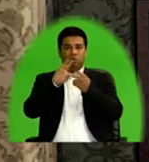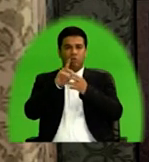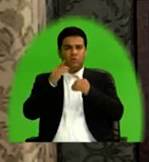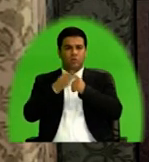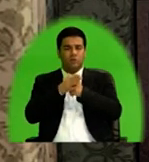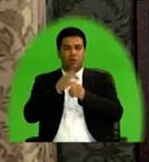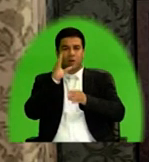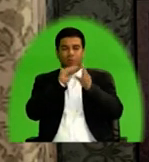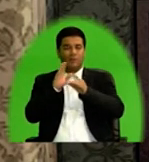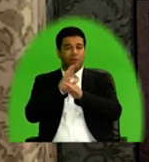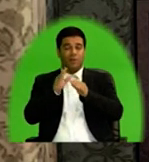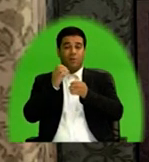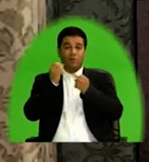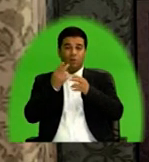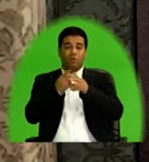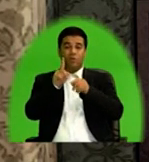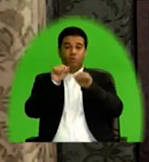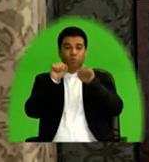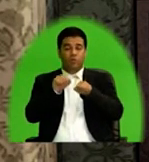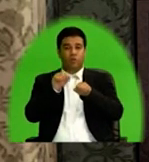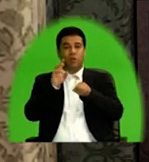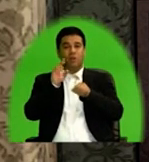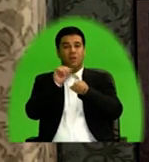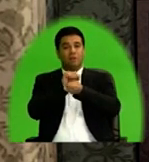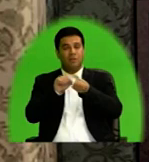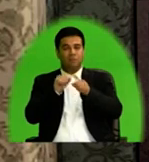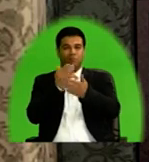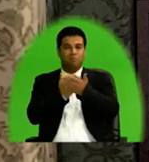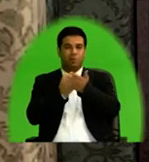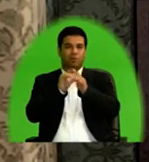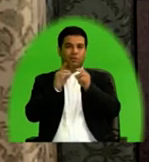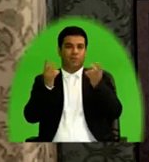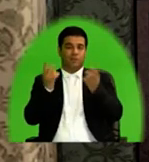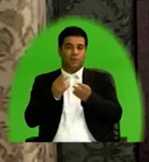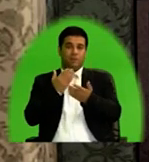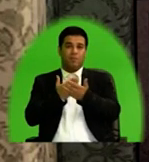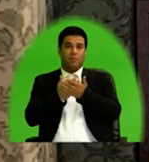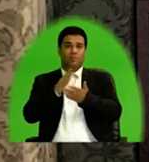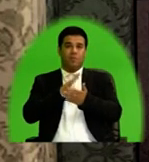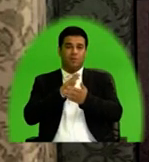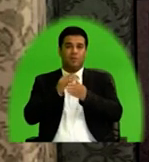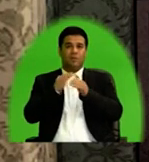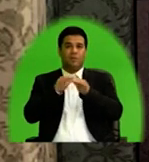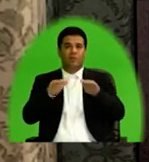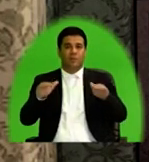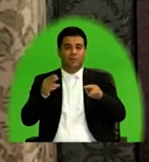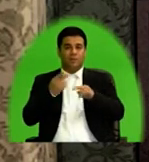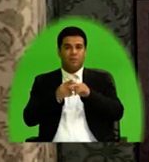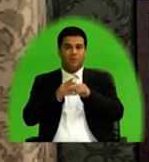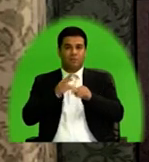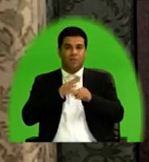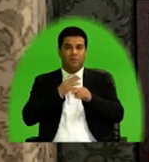наказать, а определить, что ребенку можно, а что нельзя. Например, были такие моменты, когда маленькие дети